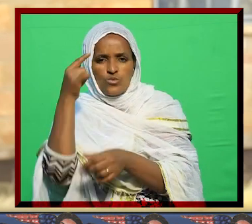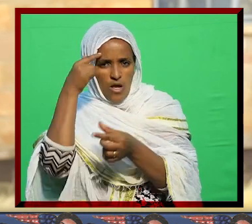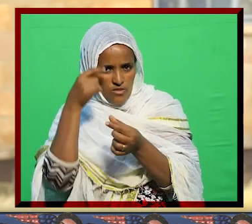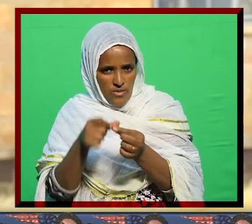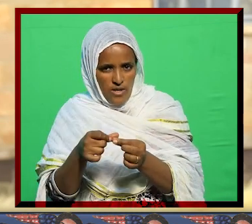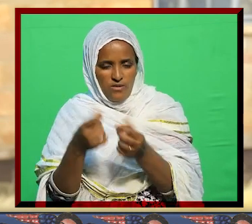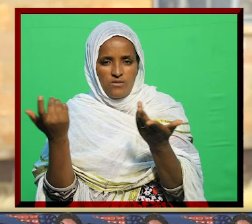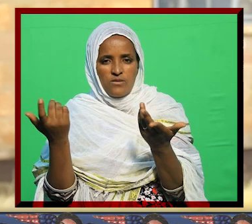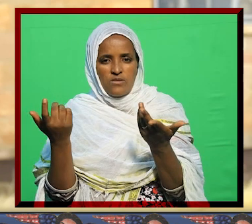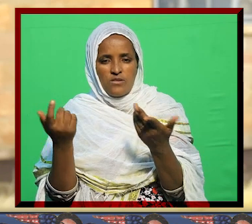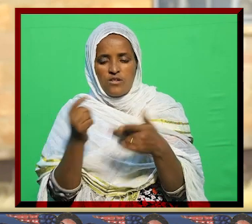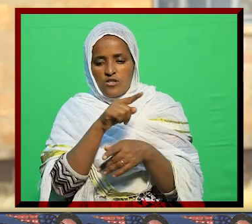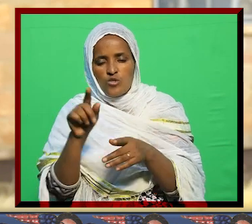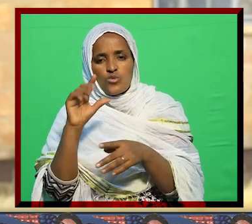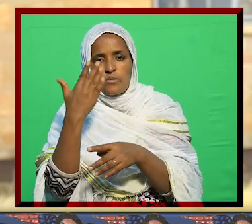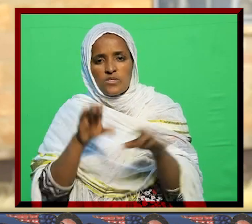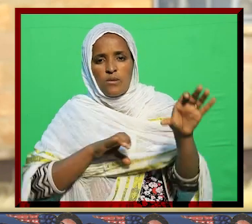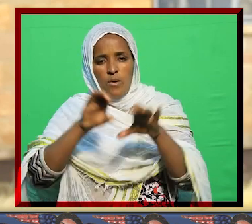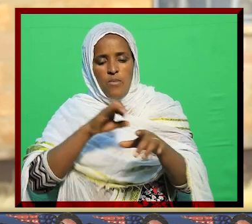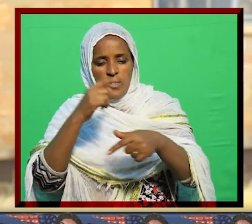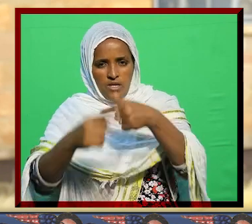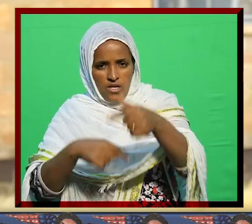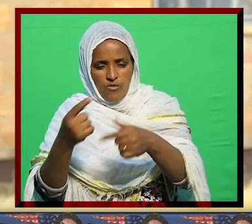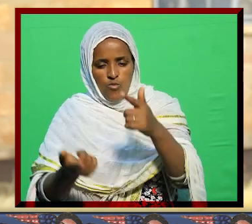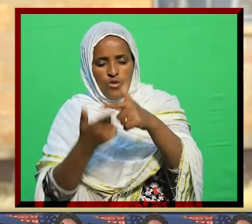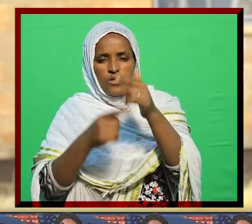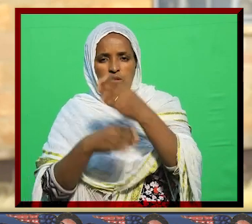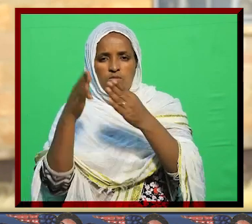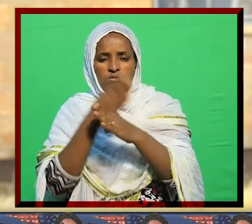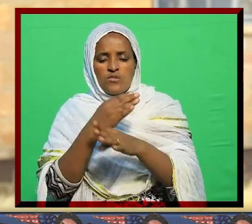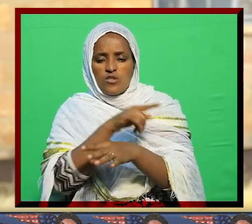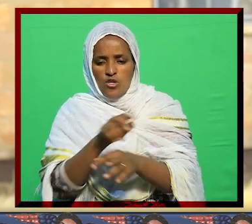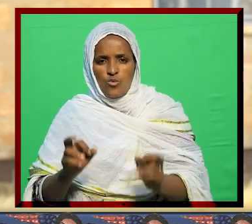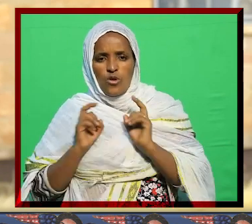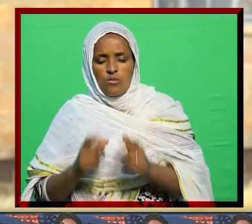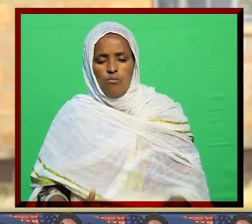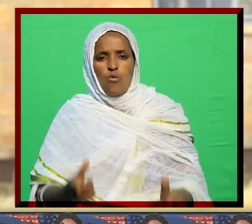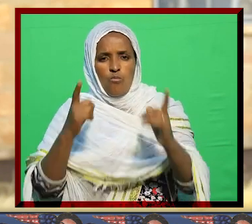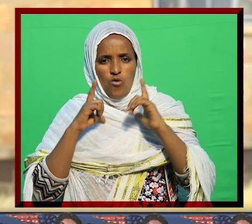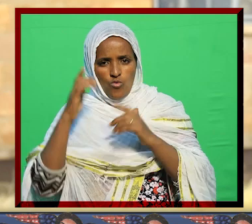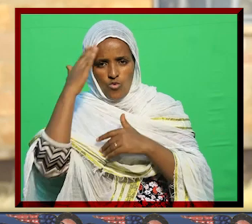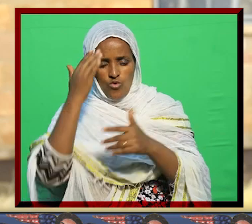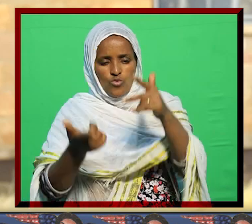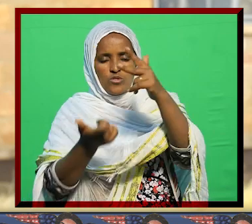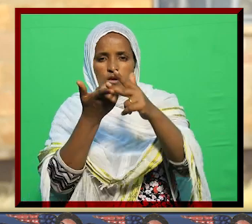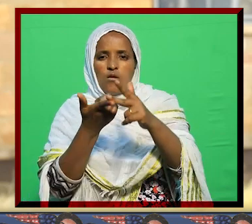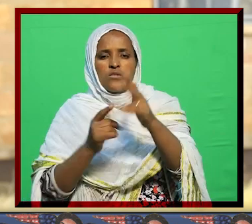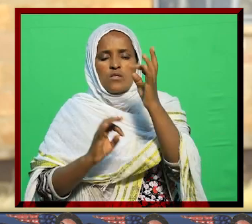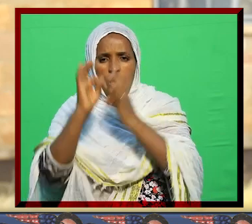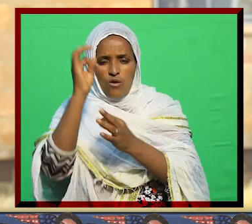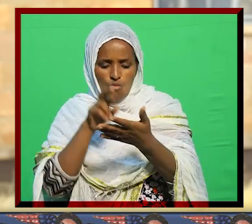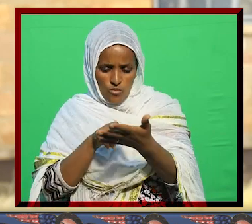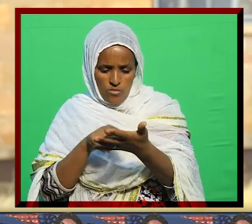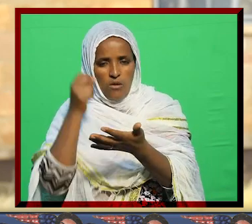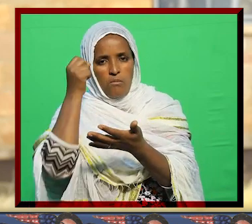በእውቀት እናስባቸዋለን በማወቅ እነሱን ለመምሰል በሚያደርገንም ሂደት፣ በሁለተኛ ደግሞ ህይወታቸውን በመኖር እናውቃቸዋለን፣ ሶስተኛ